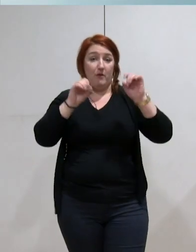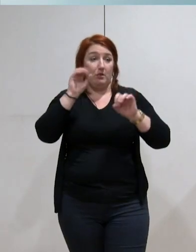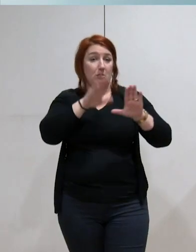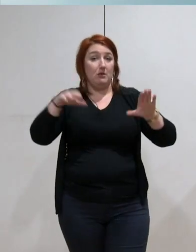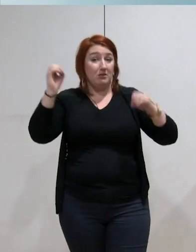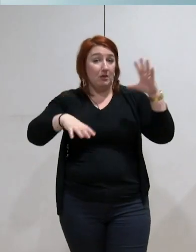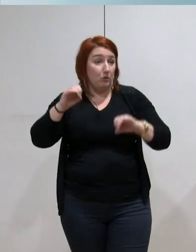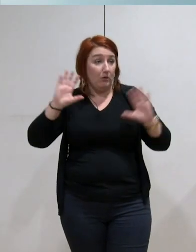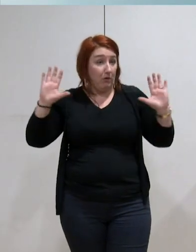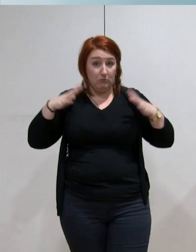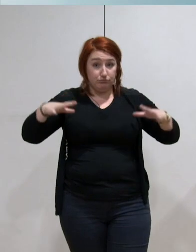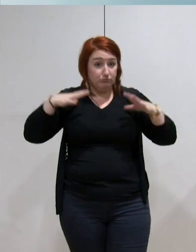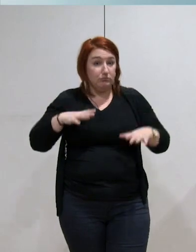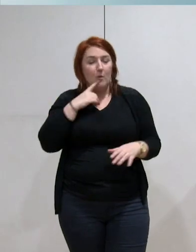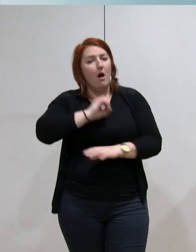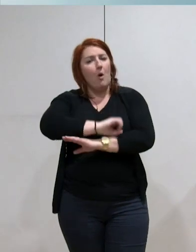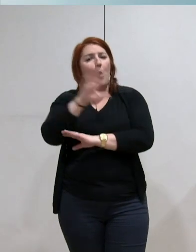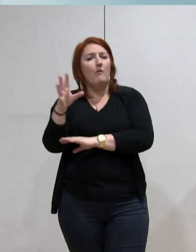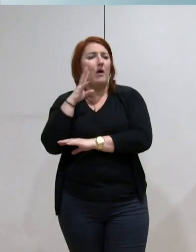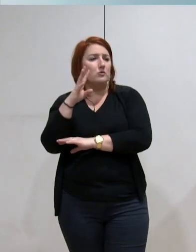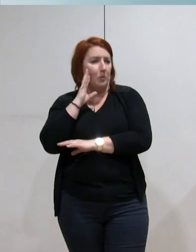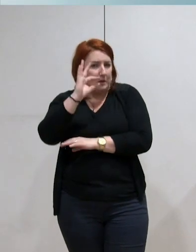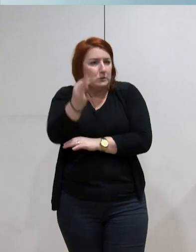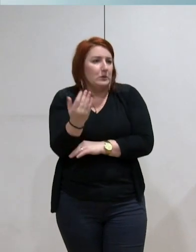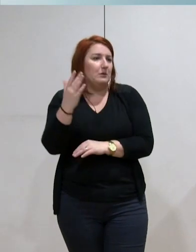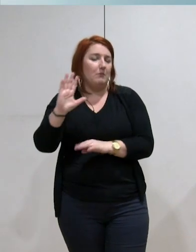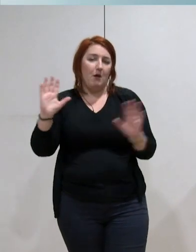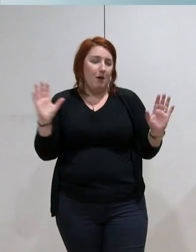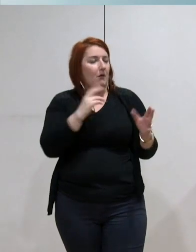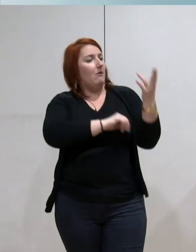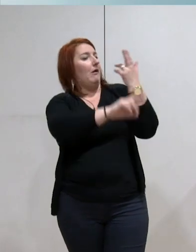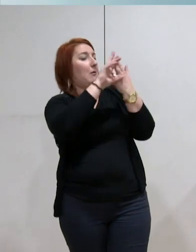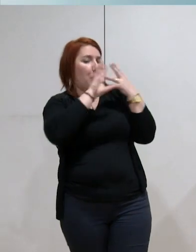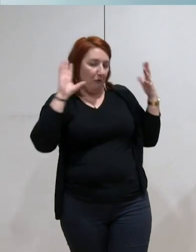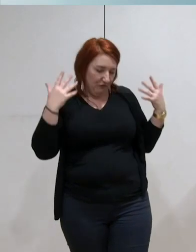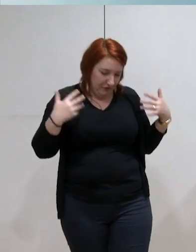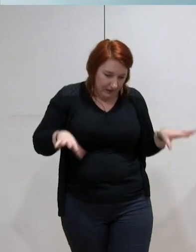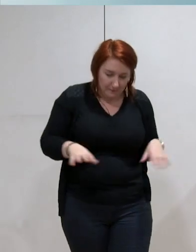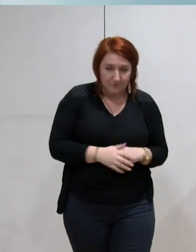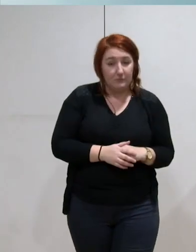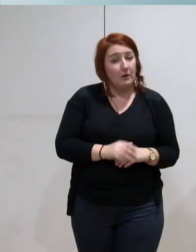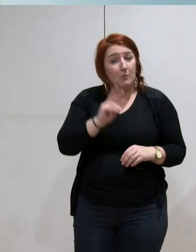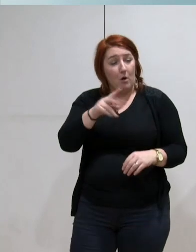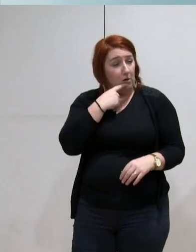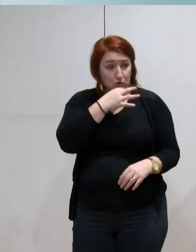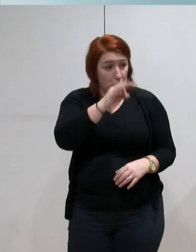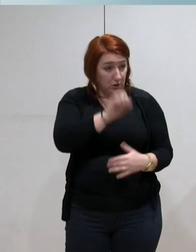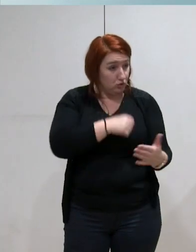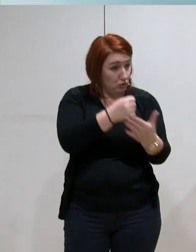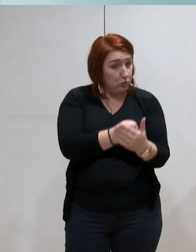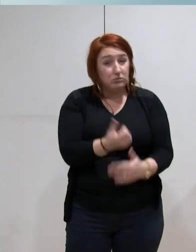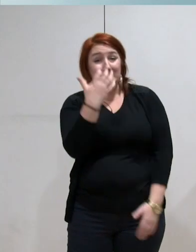conférence de presse mais je maintiens avec 500000 € moi